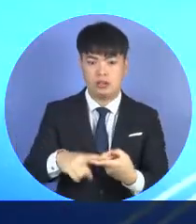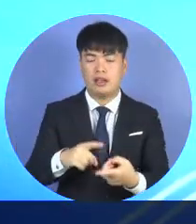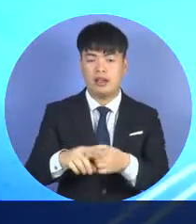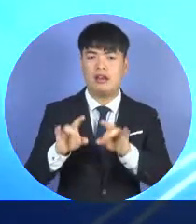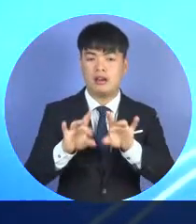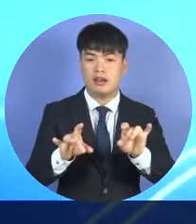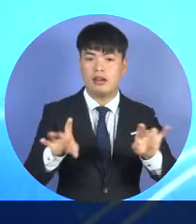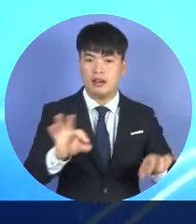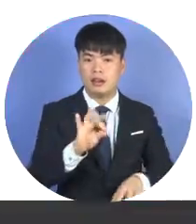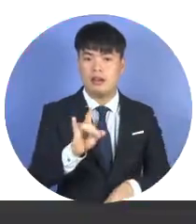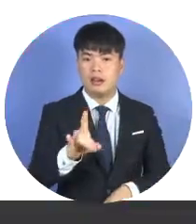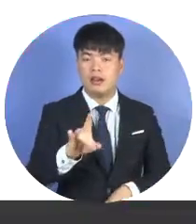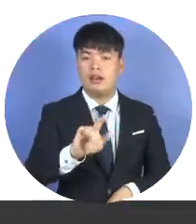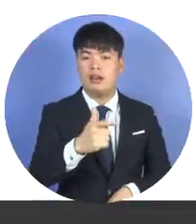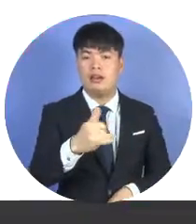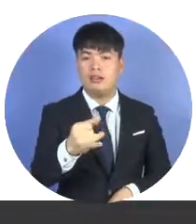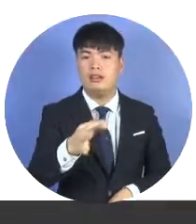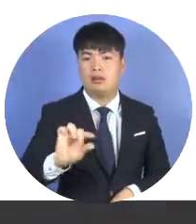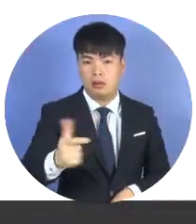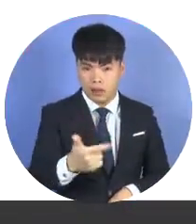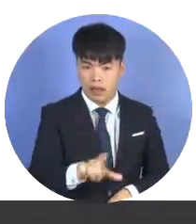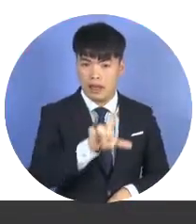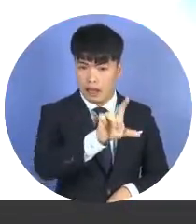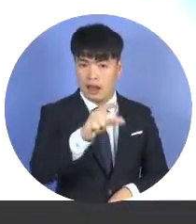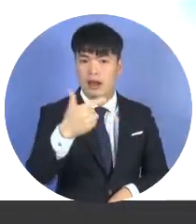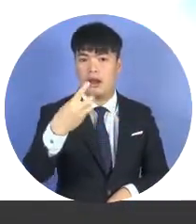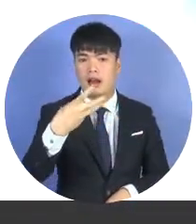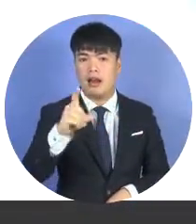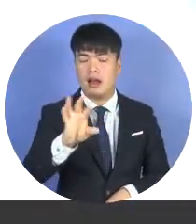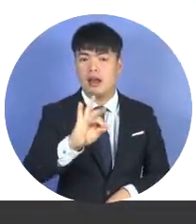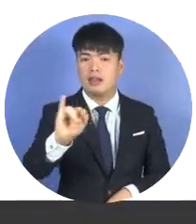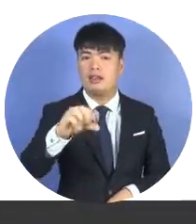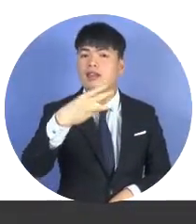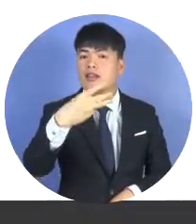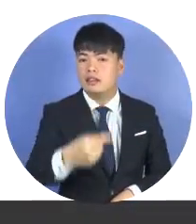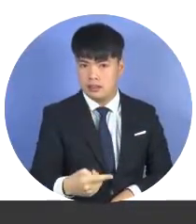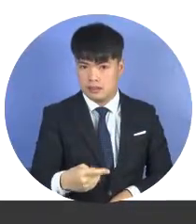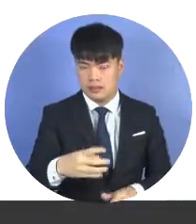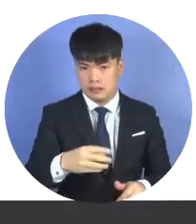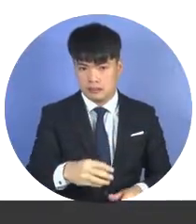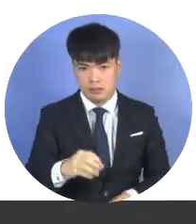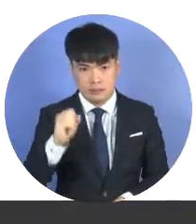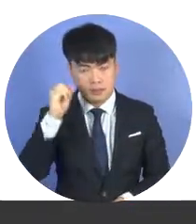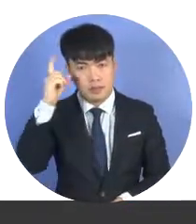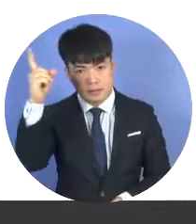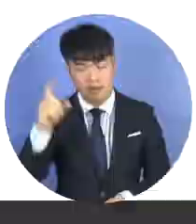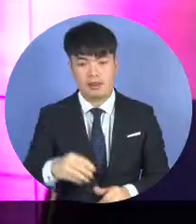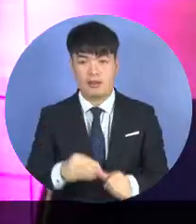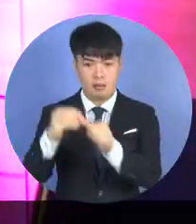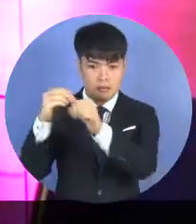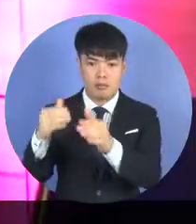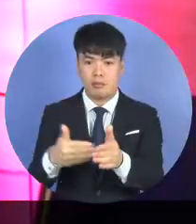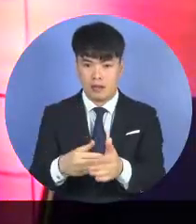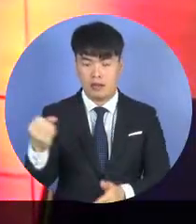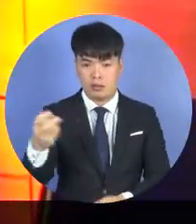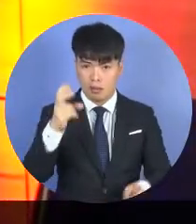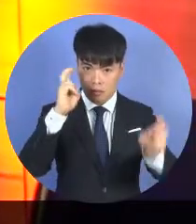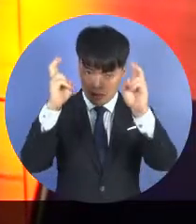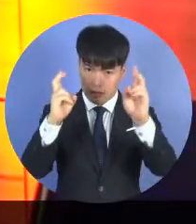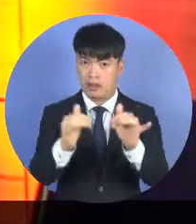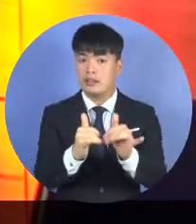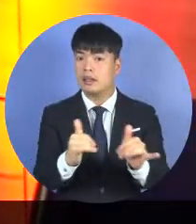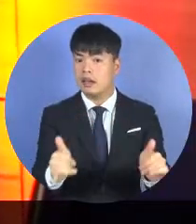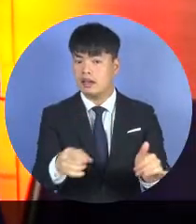수출 대상과 창업 대상은 각각 주식회사 애니원과 주식회사 엘라이트가 선정돼 수상했으며, 우수